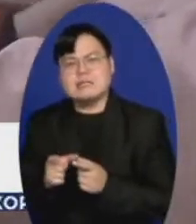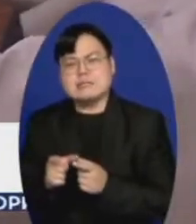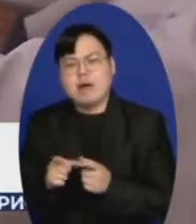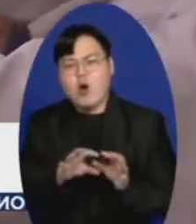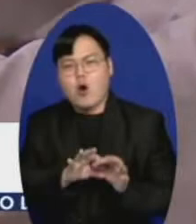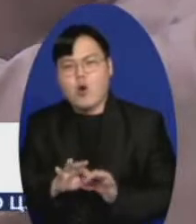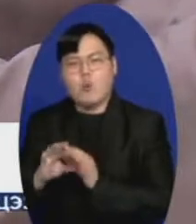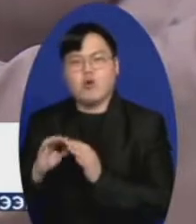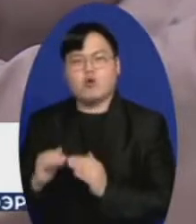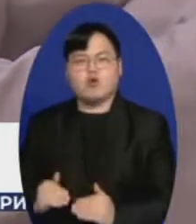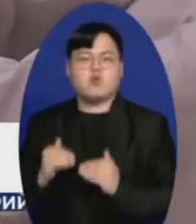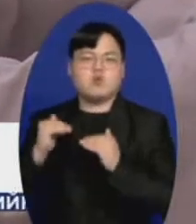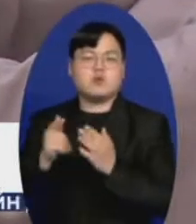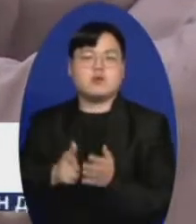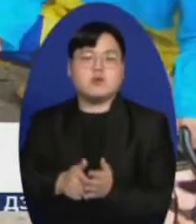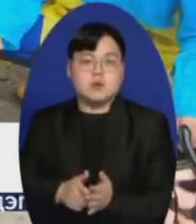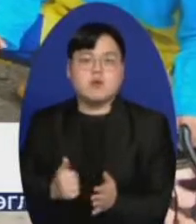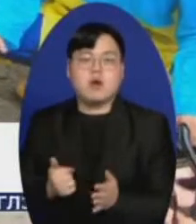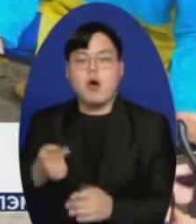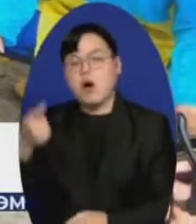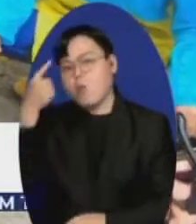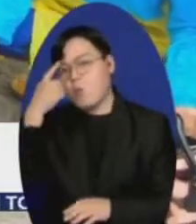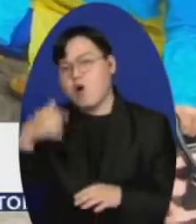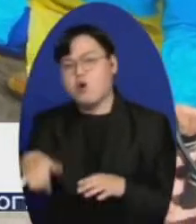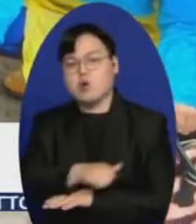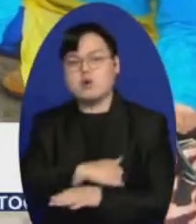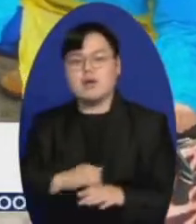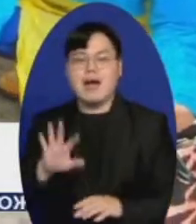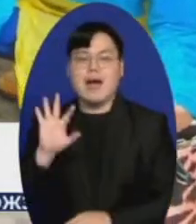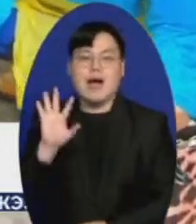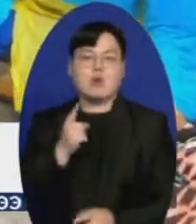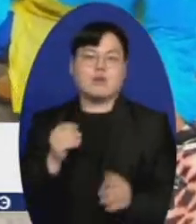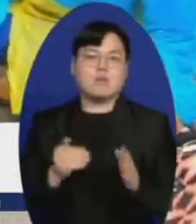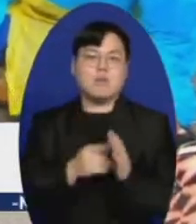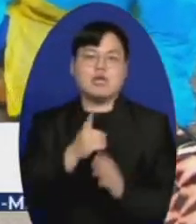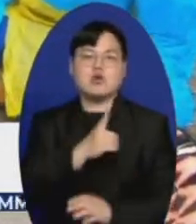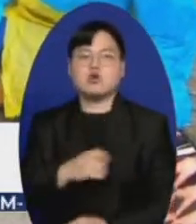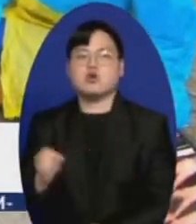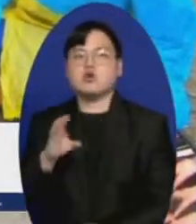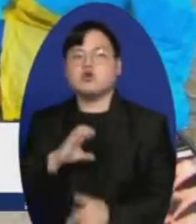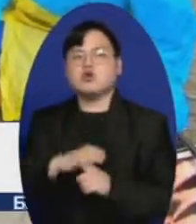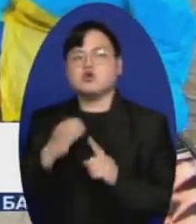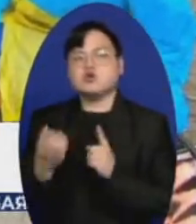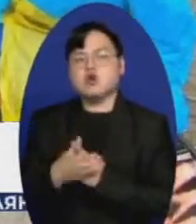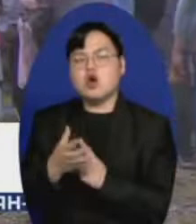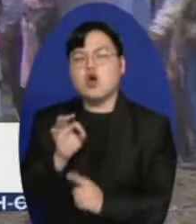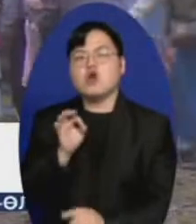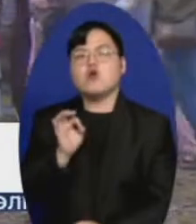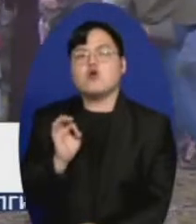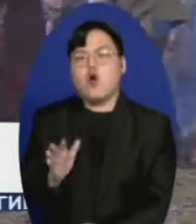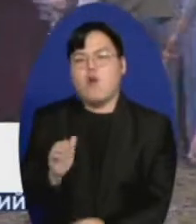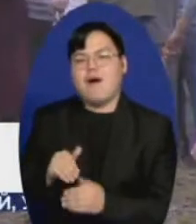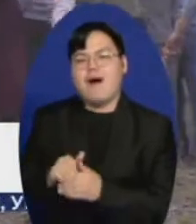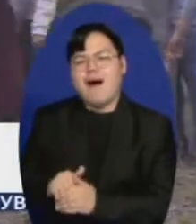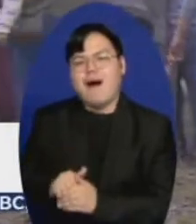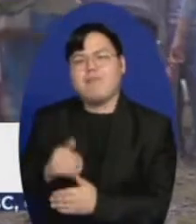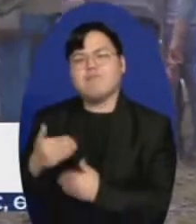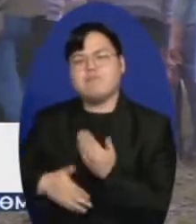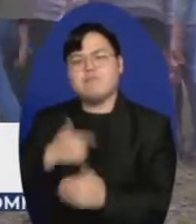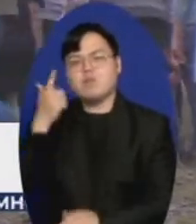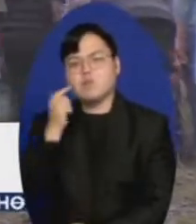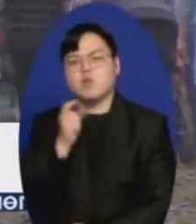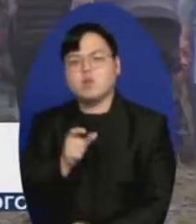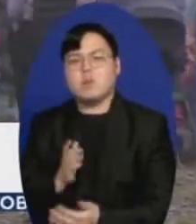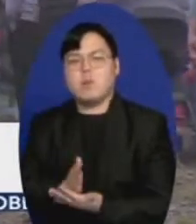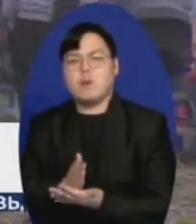дарахас болгон хөгжүүлэх хэрэгтэй. Өнөөдрийн байдлаар Монгол улсад 11,100 орчим соёлын бит бус үеийн тээгчд байна.